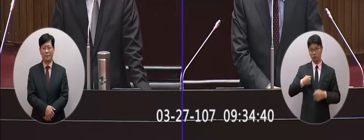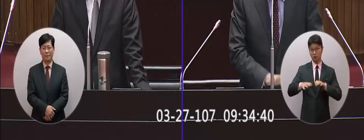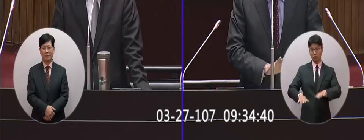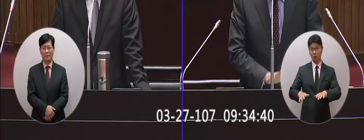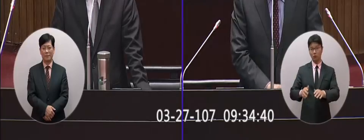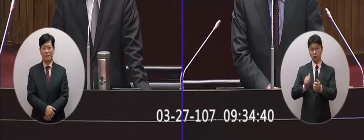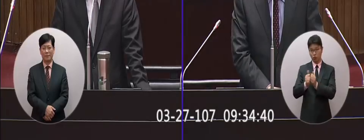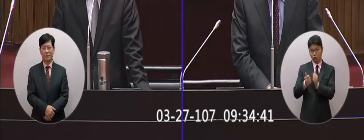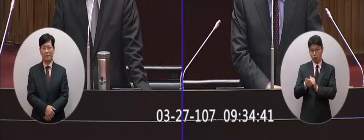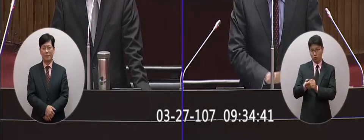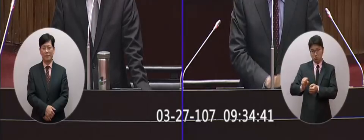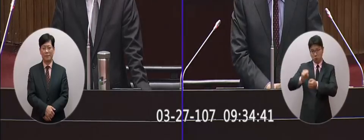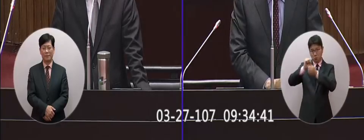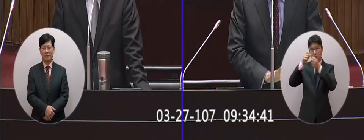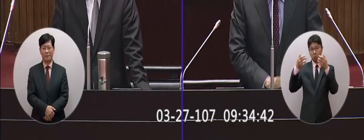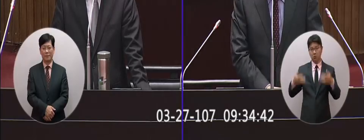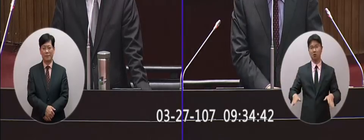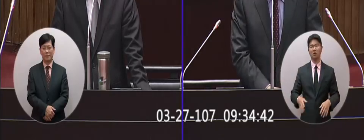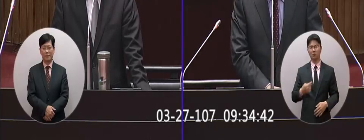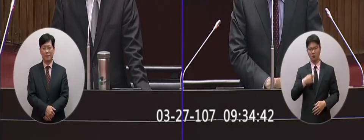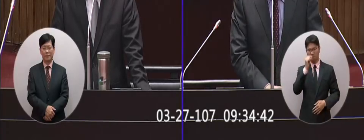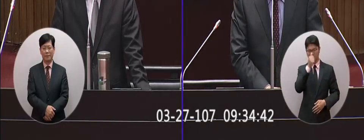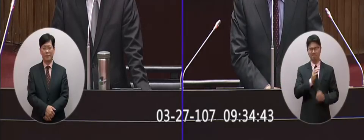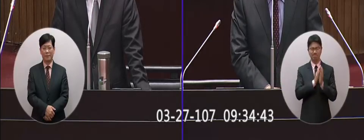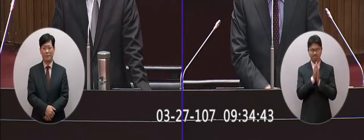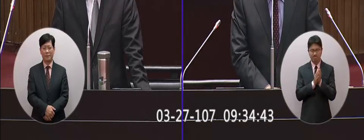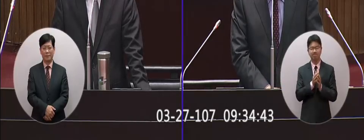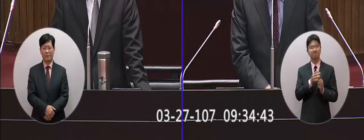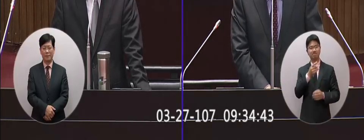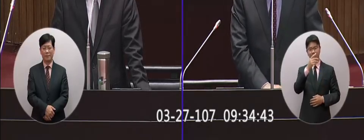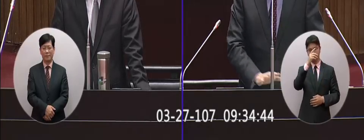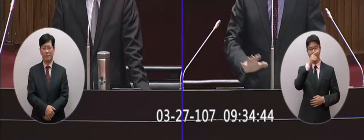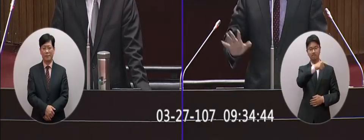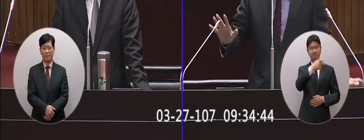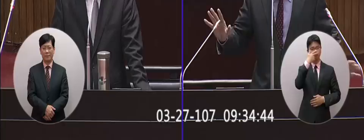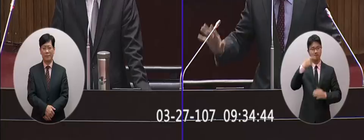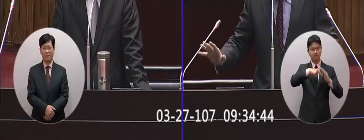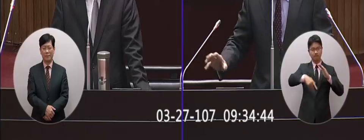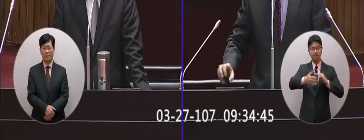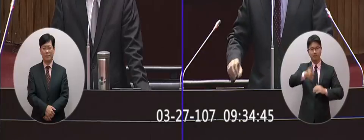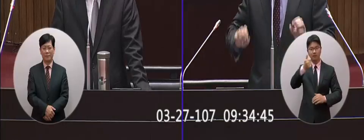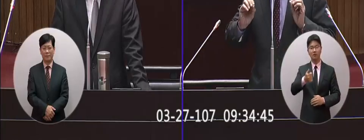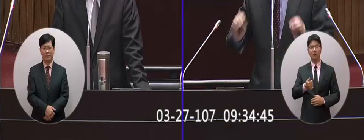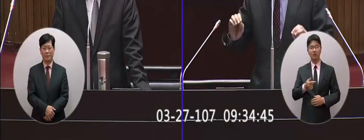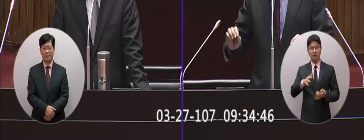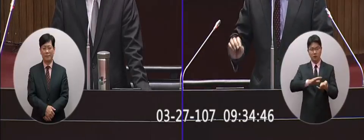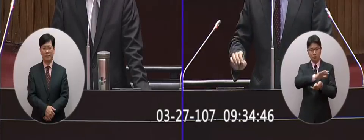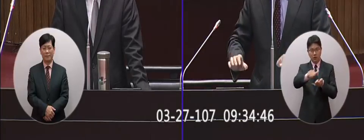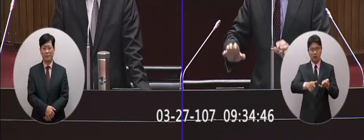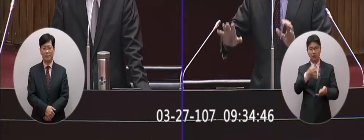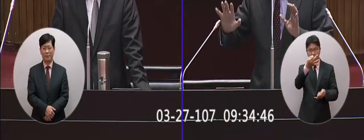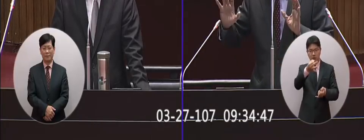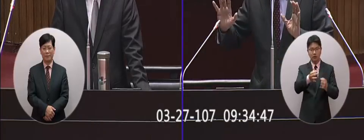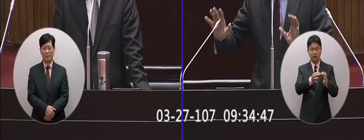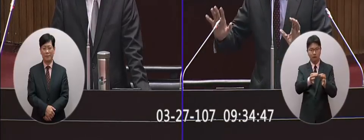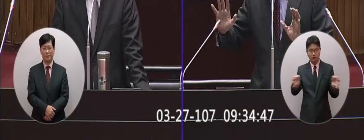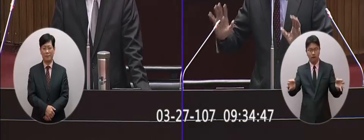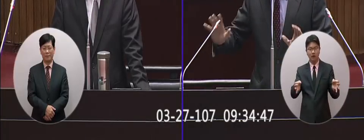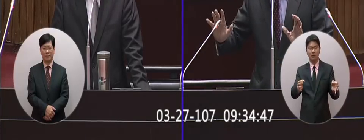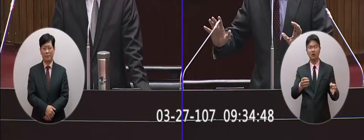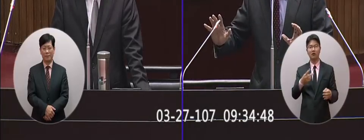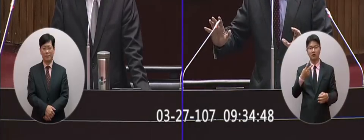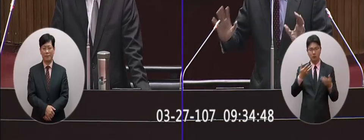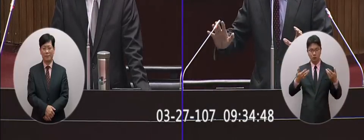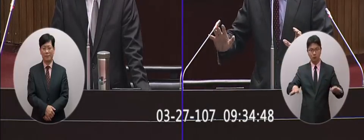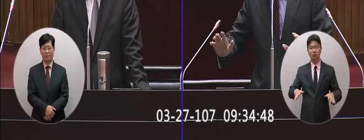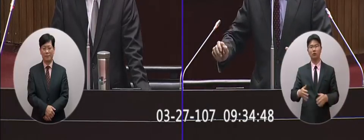多，我在此特别拜托我们的赖院长，在统筹分配款在分配的时候，能多多的